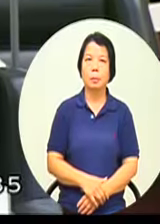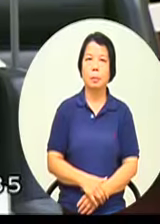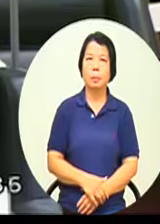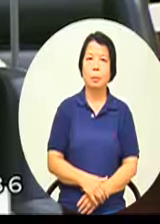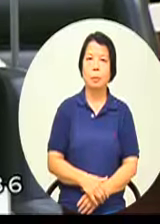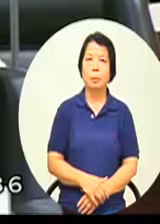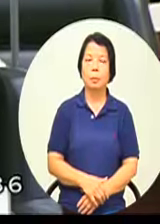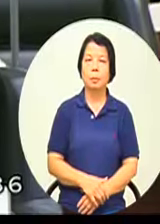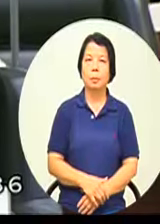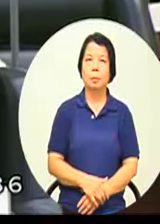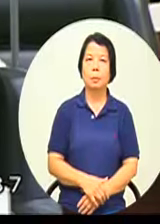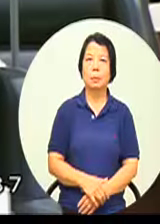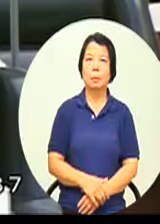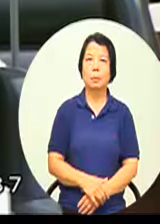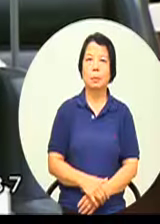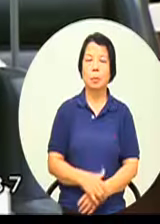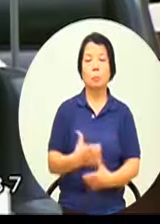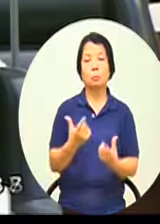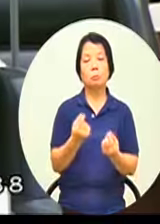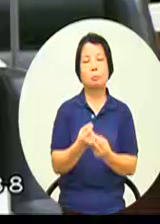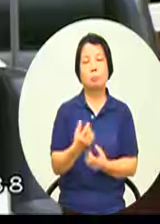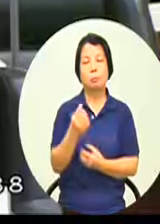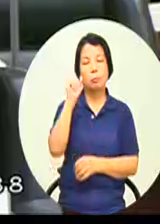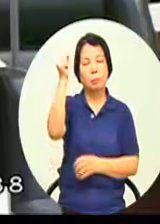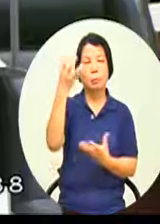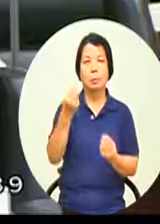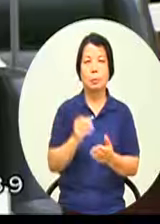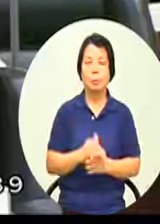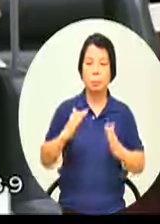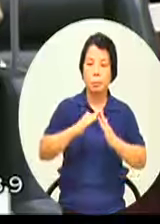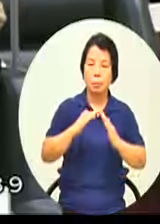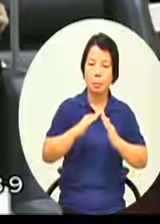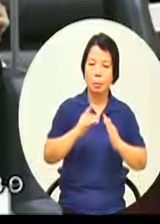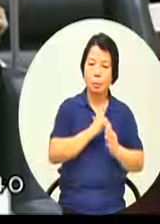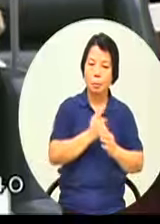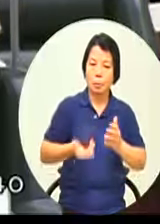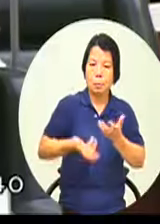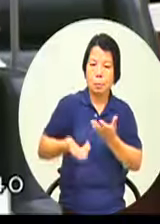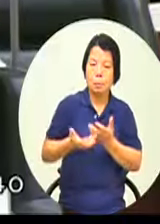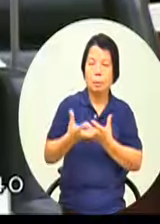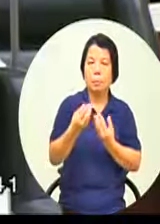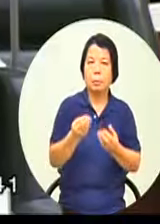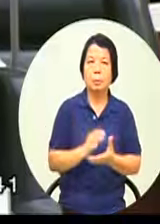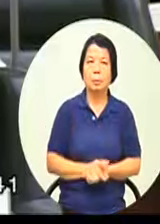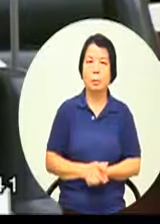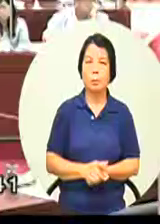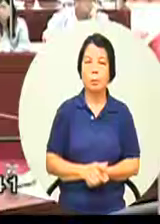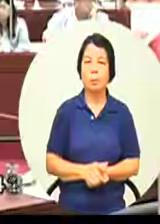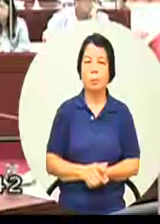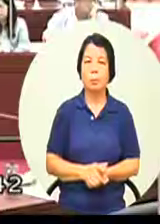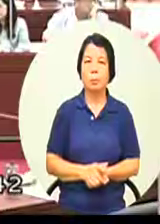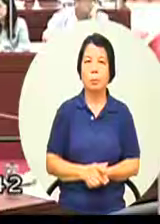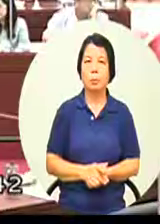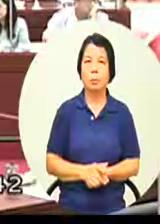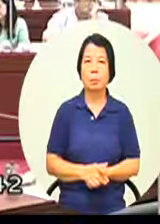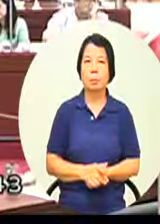欸、都没有，还是没有、欸、还是没有人举手、欸、家里有自己在煮菜的举手一下。